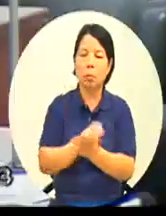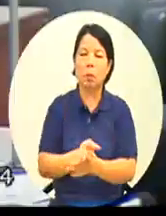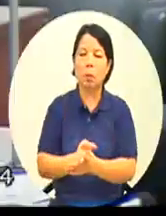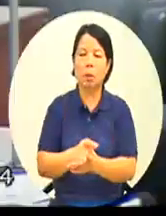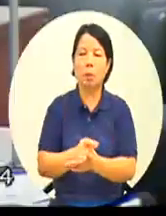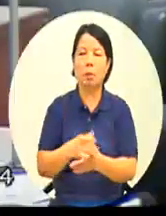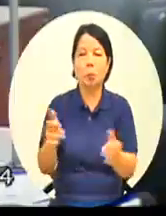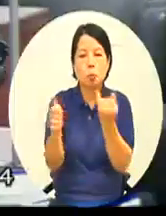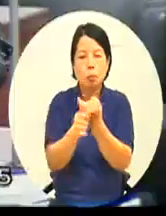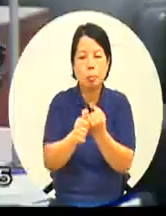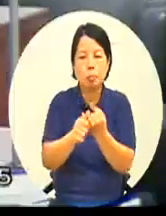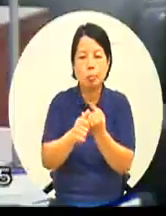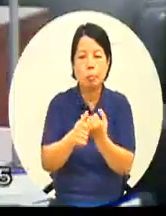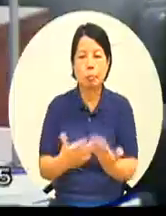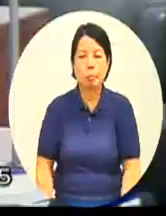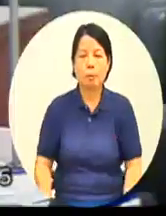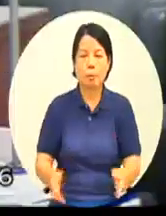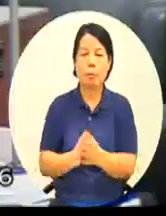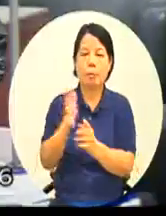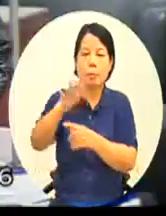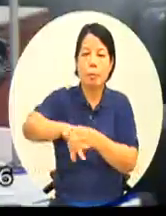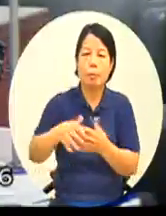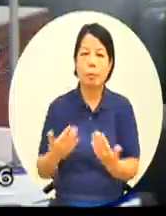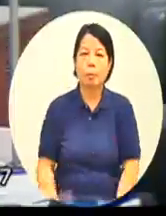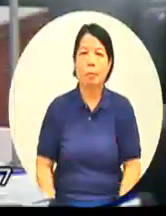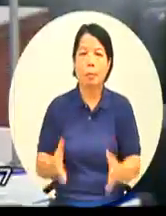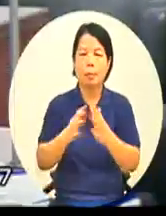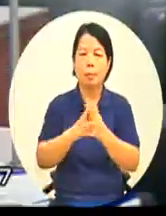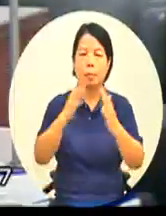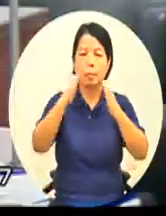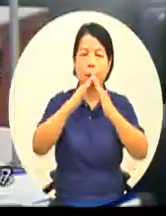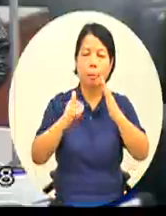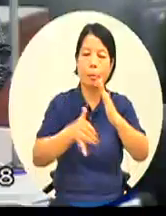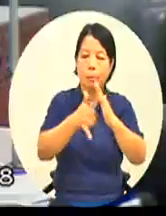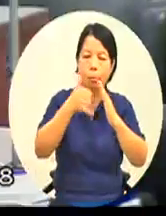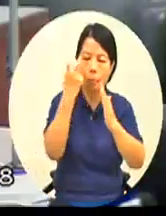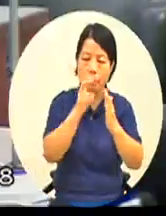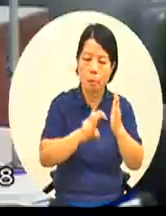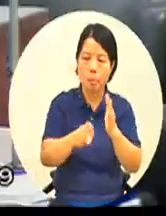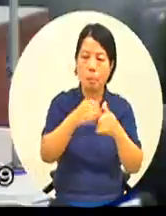不可以请丧假，可不可以请家庭照顾假，可不可以请育